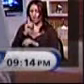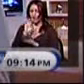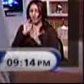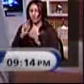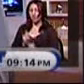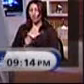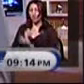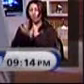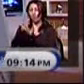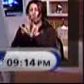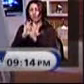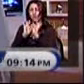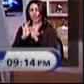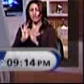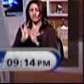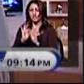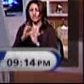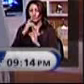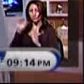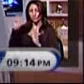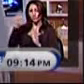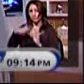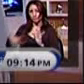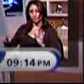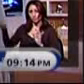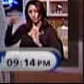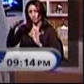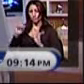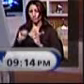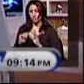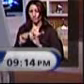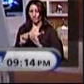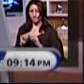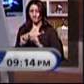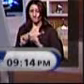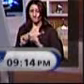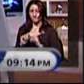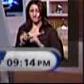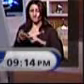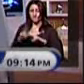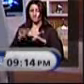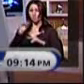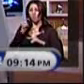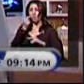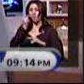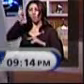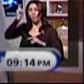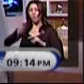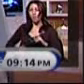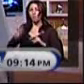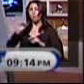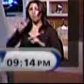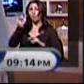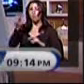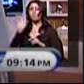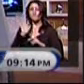الوطن ورمز الوطن. رمز الوطن في الديمقراطية هو المواطن، هو ده رمز الوطن، واخد